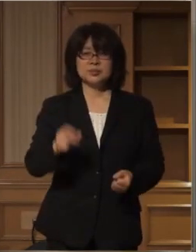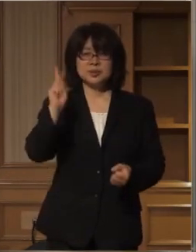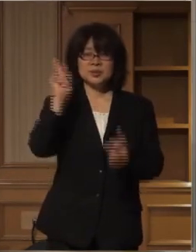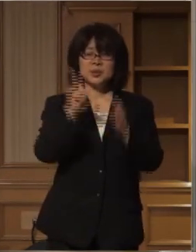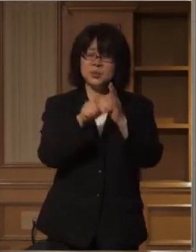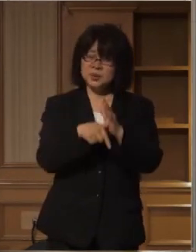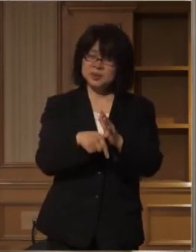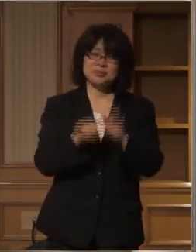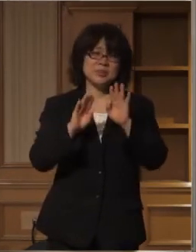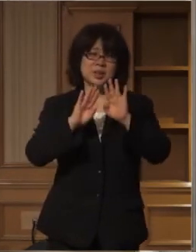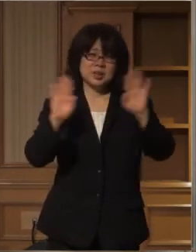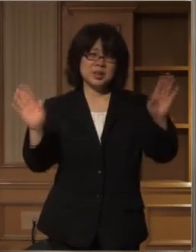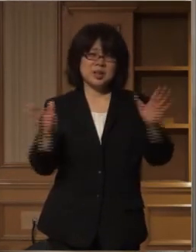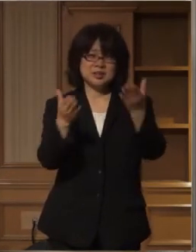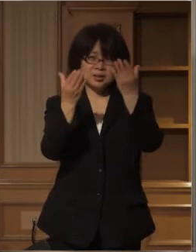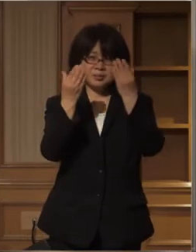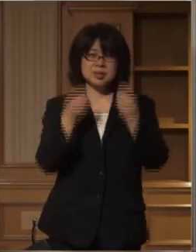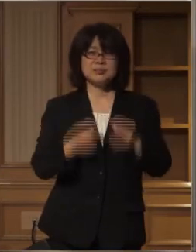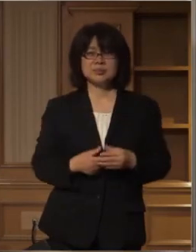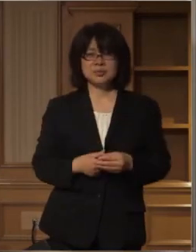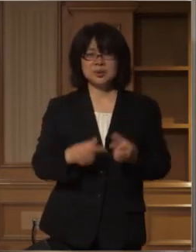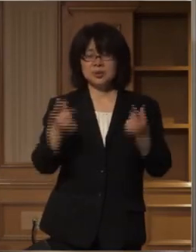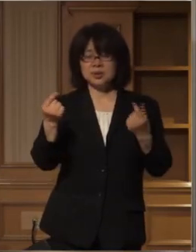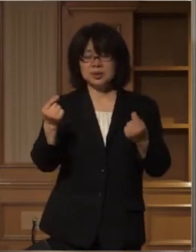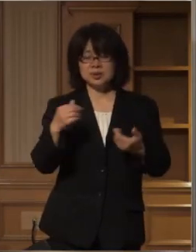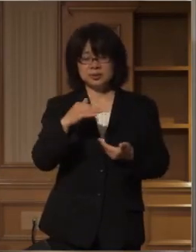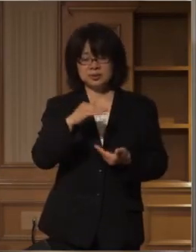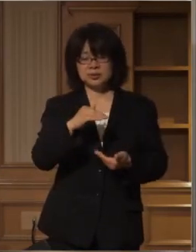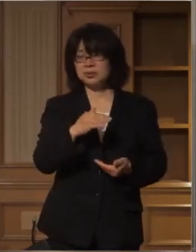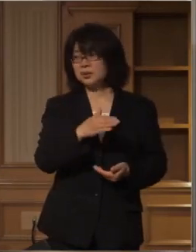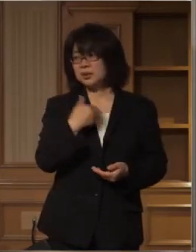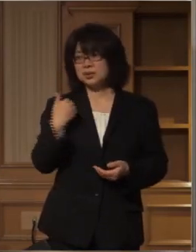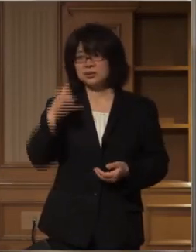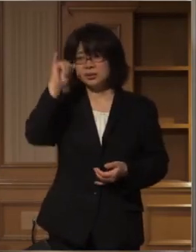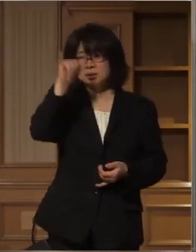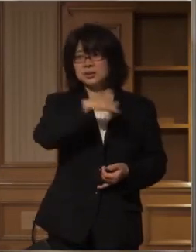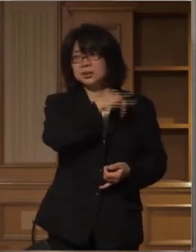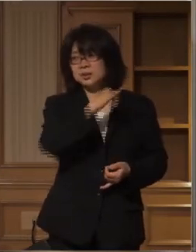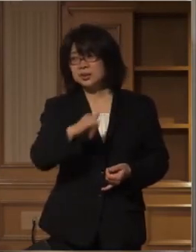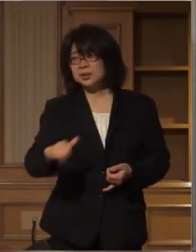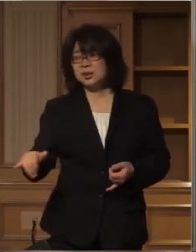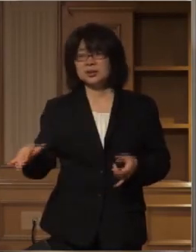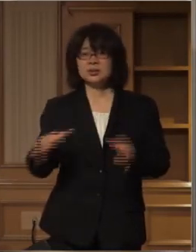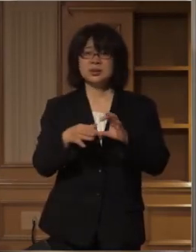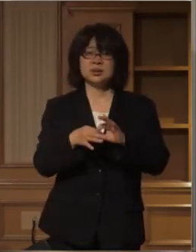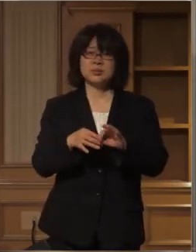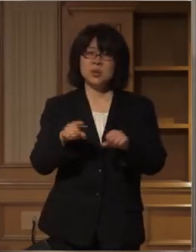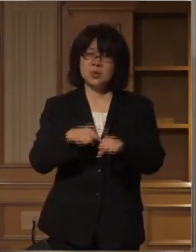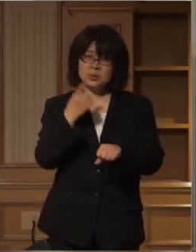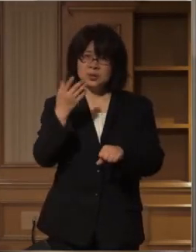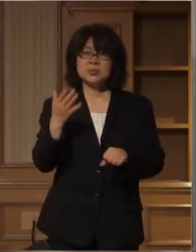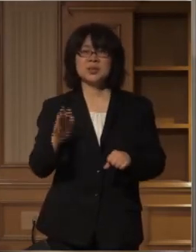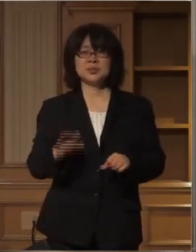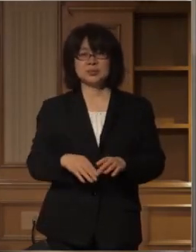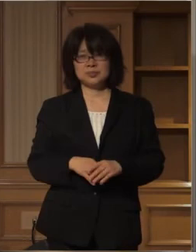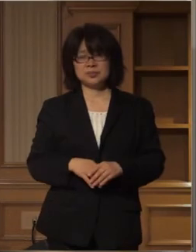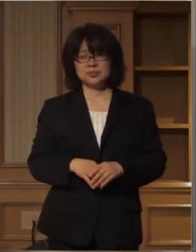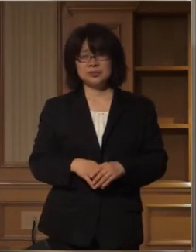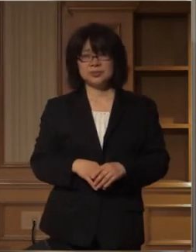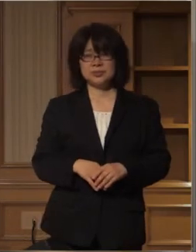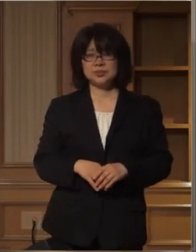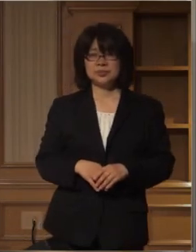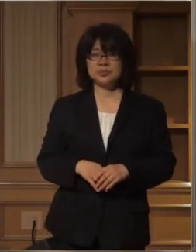が実は私たちの人生の中においても起きることがあるんですね。全部が30年待たされるわけではないんですけれども